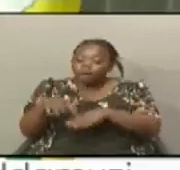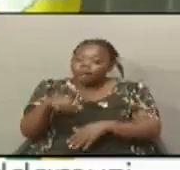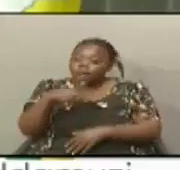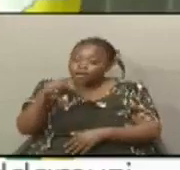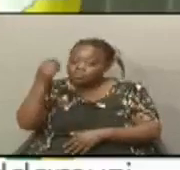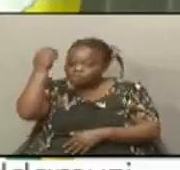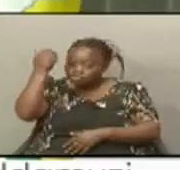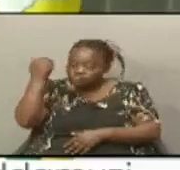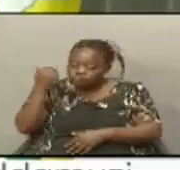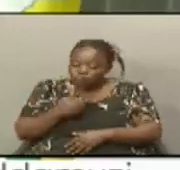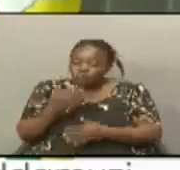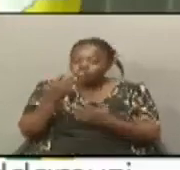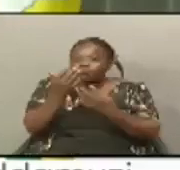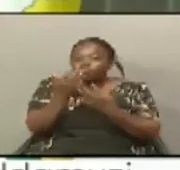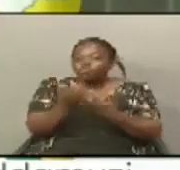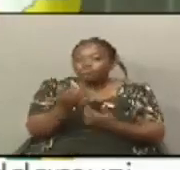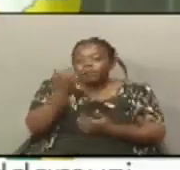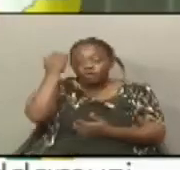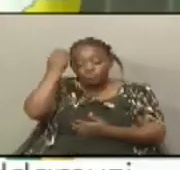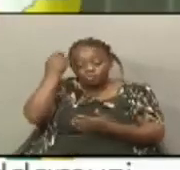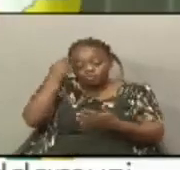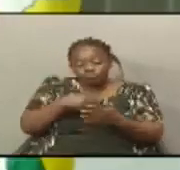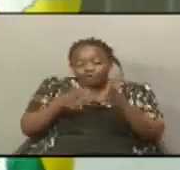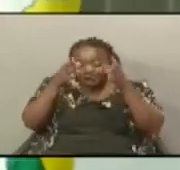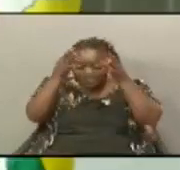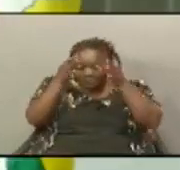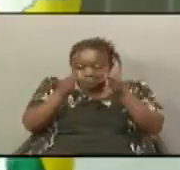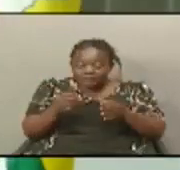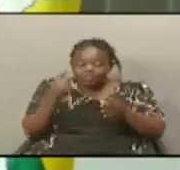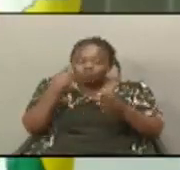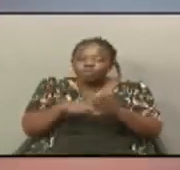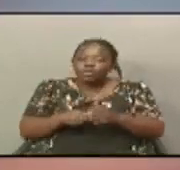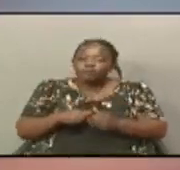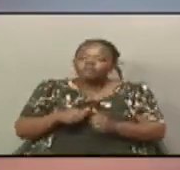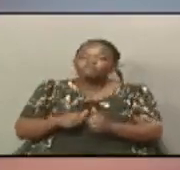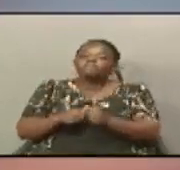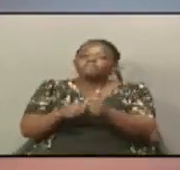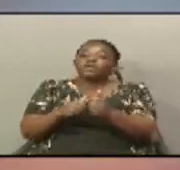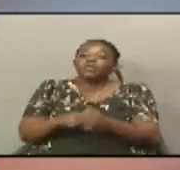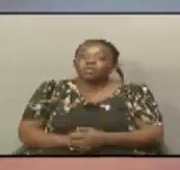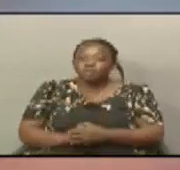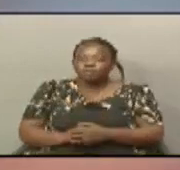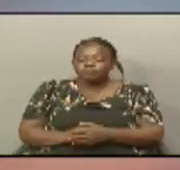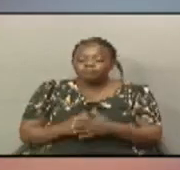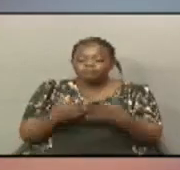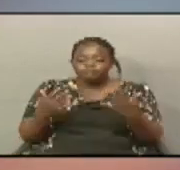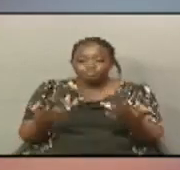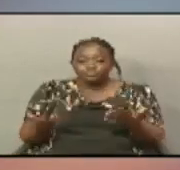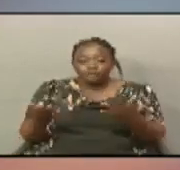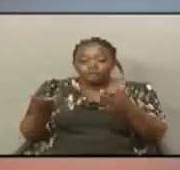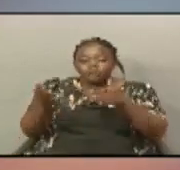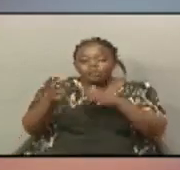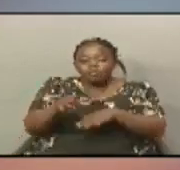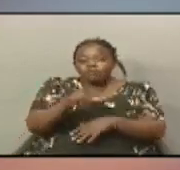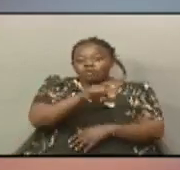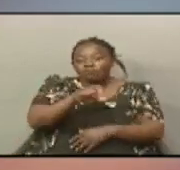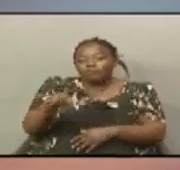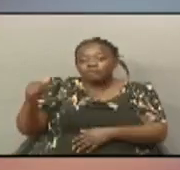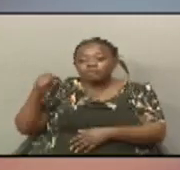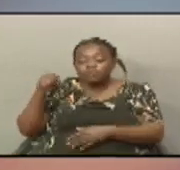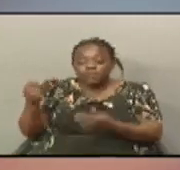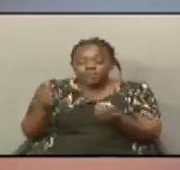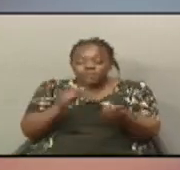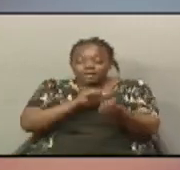kkooti tujja kulinda kkooti ky'enaasalawo kye tugenda kuba nga tugoberera. Omulamuzi Araki yafa wiiki ewedde ku Lwomukaaga mu ddwaliro